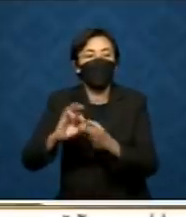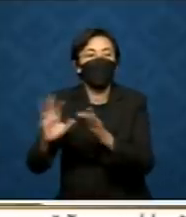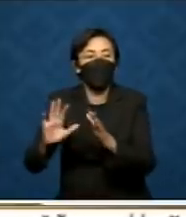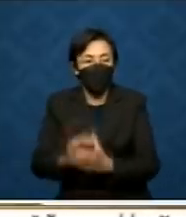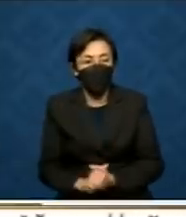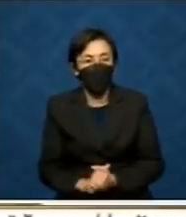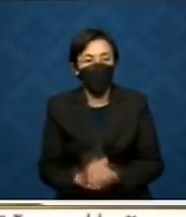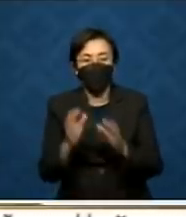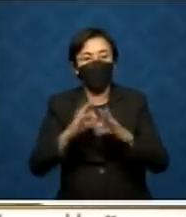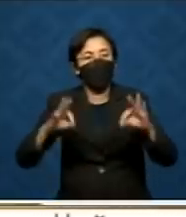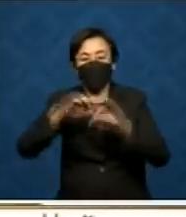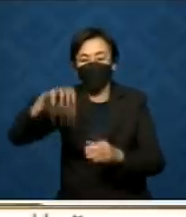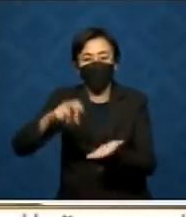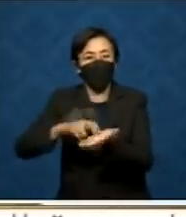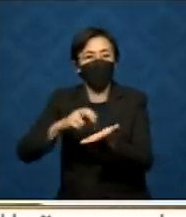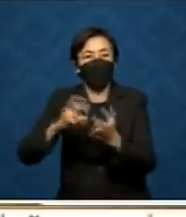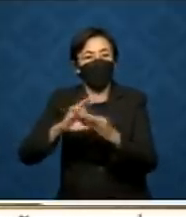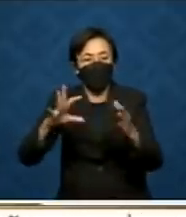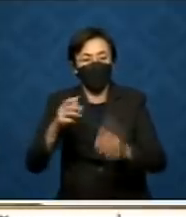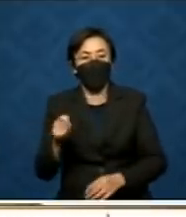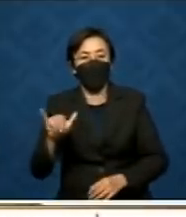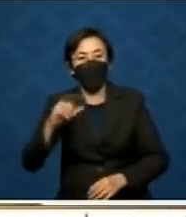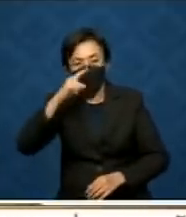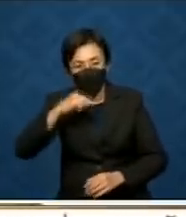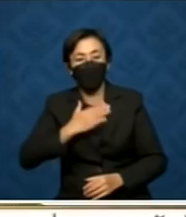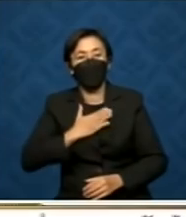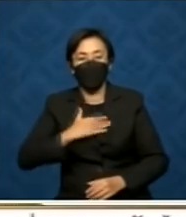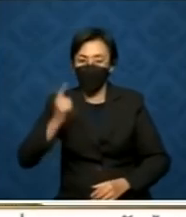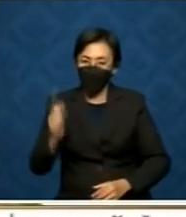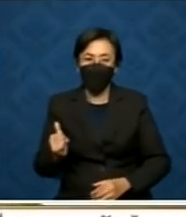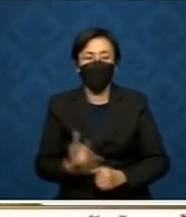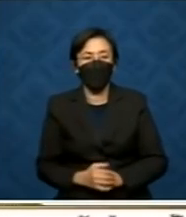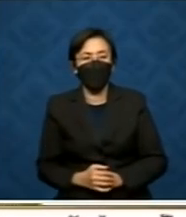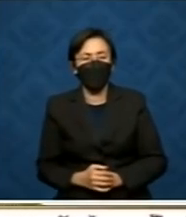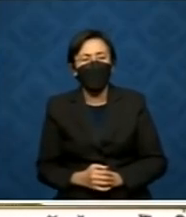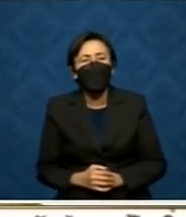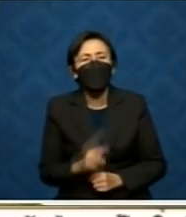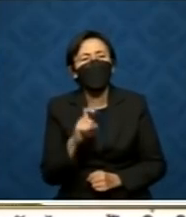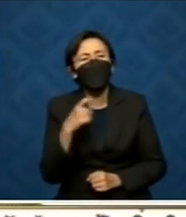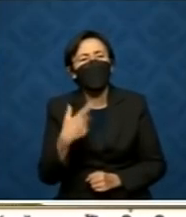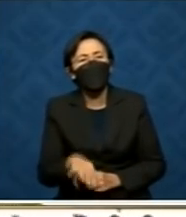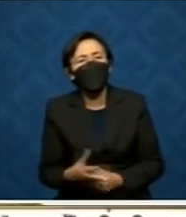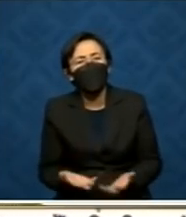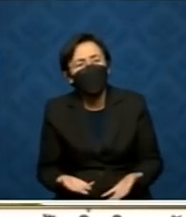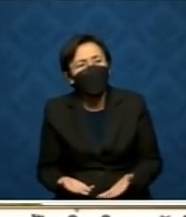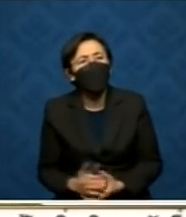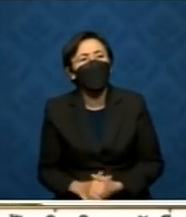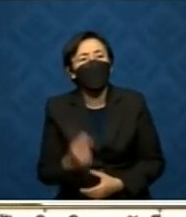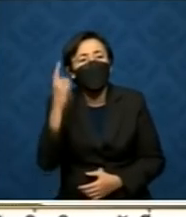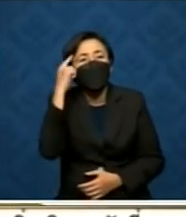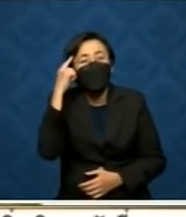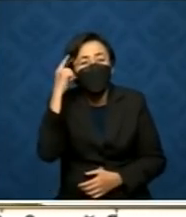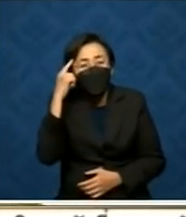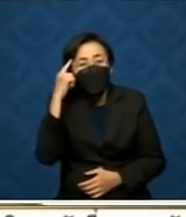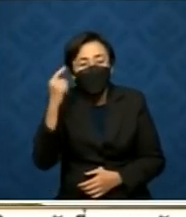องค์กันได้รับรองเกี่ยวเรายึดอยของเราตายแล้วท่านครับและก็ท่านคิดว่าจะต้อง